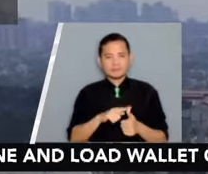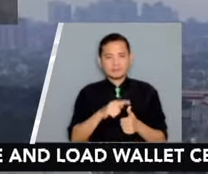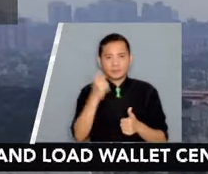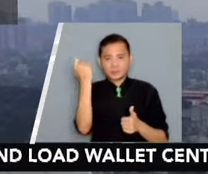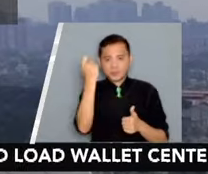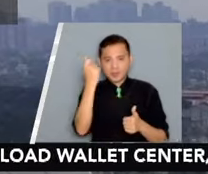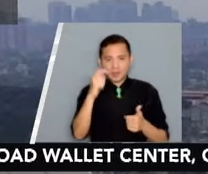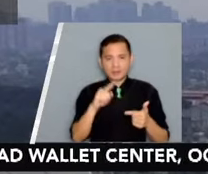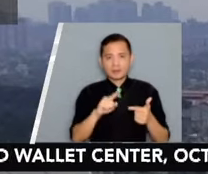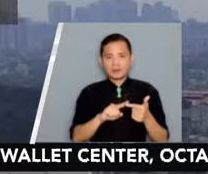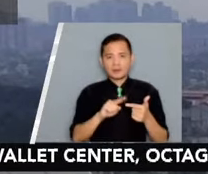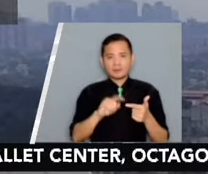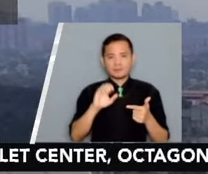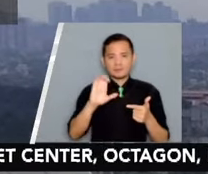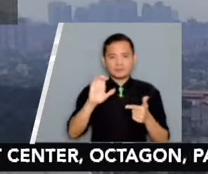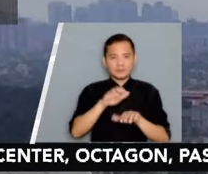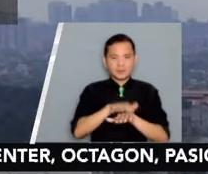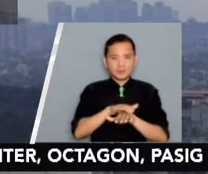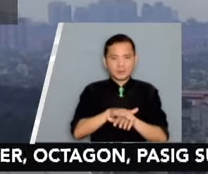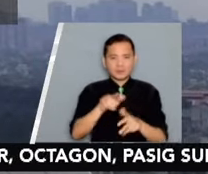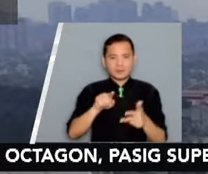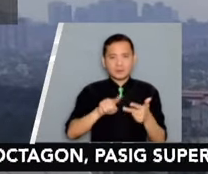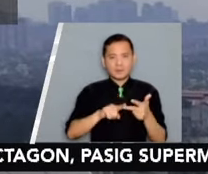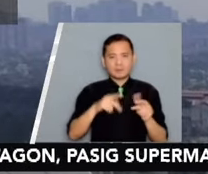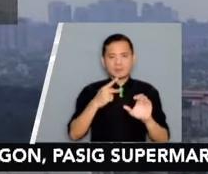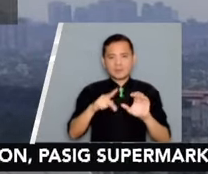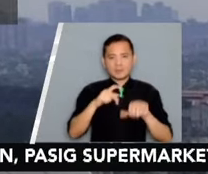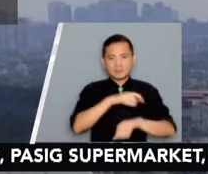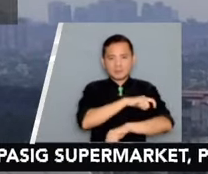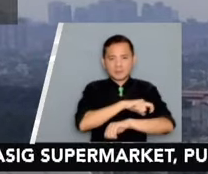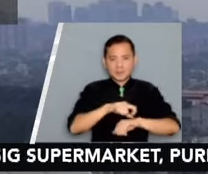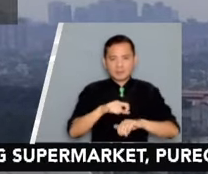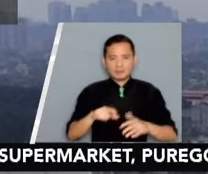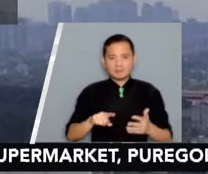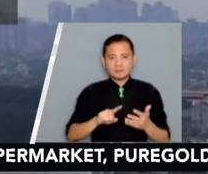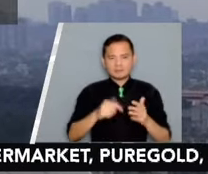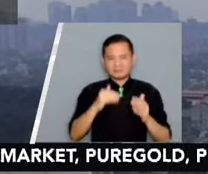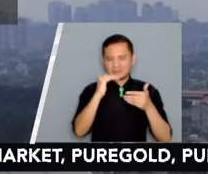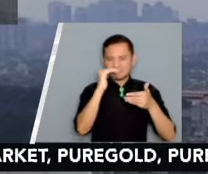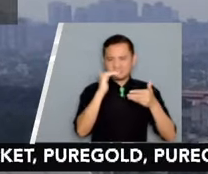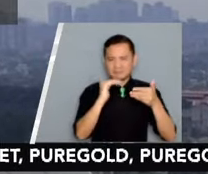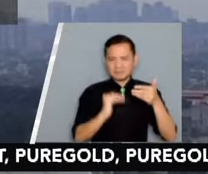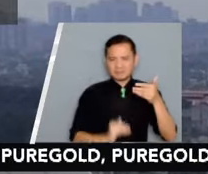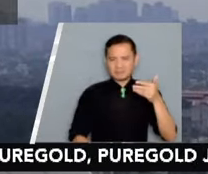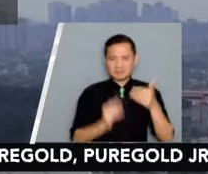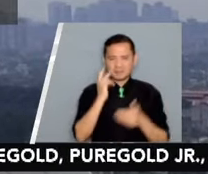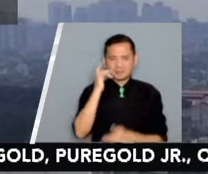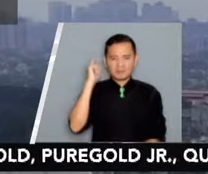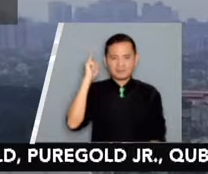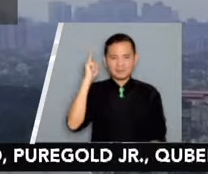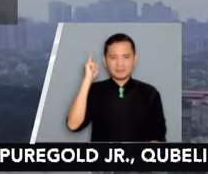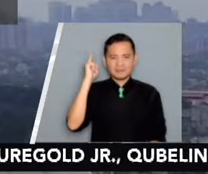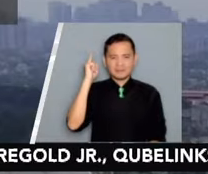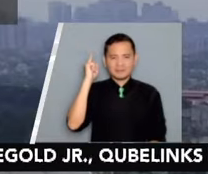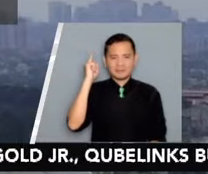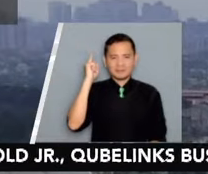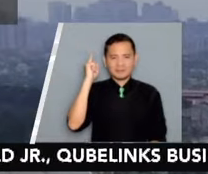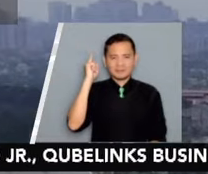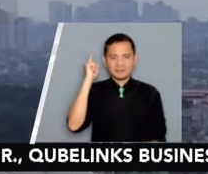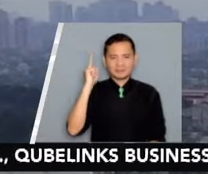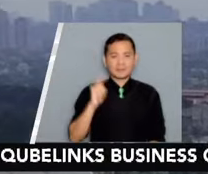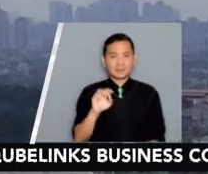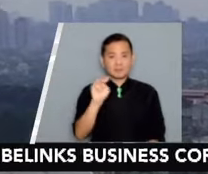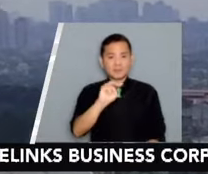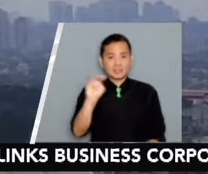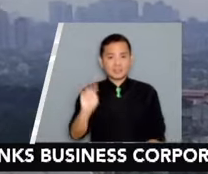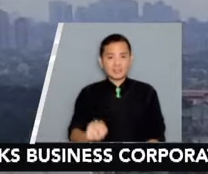Mindoro. Puerto Princesa City, Palawan. Aborlan sa Palawan. Pili, Camarines Sur at sa Rojas, Capiz. Sa Metro Manila naman po, particular